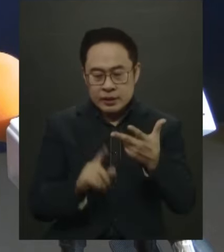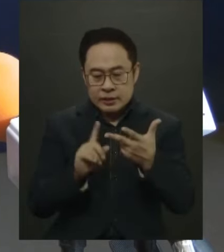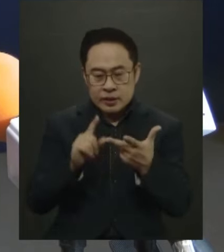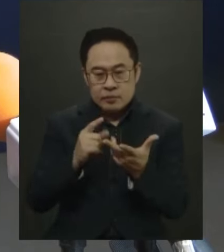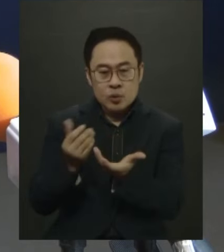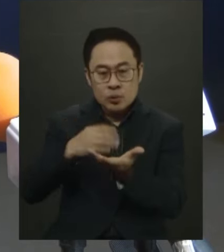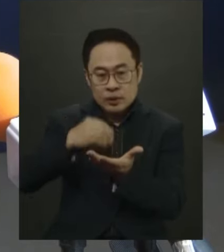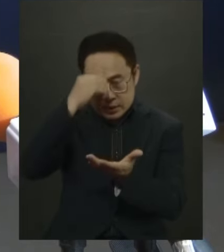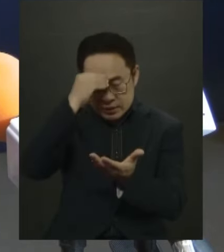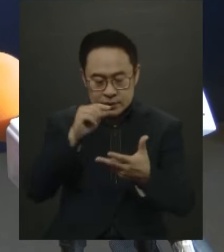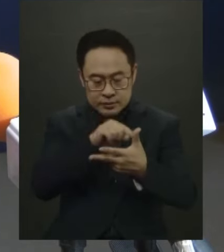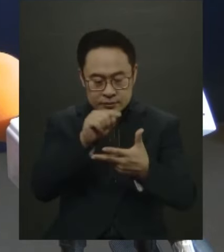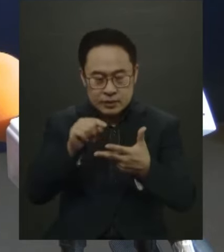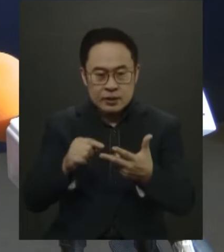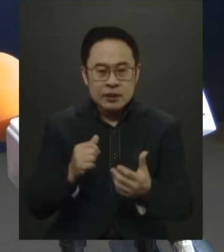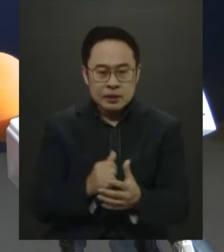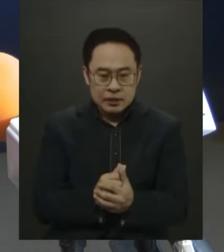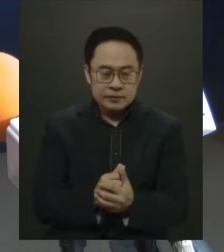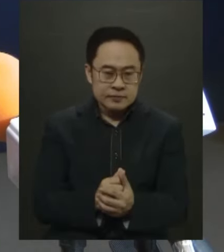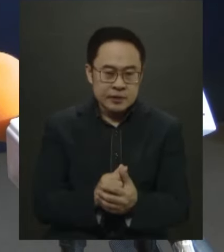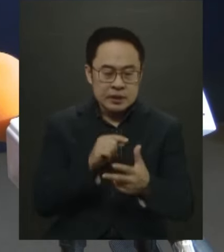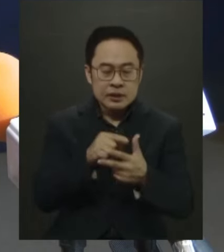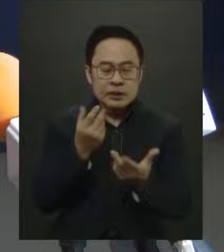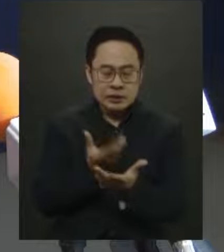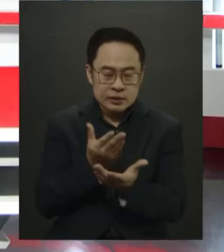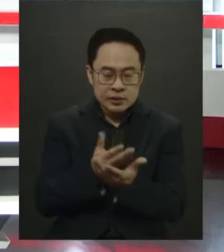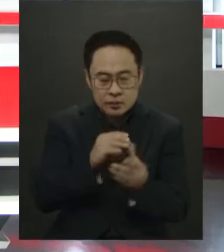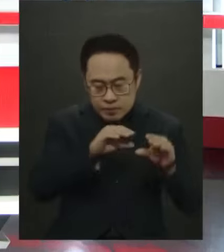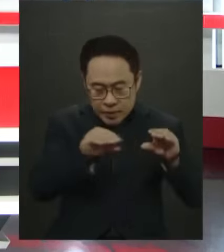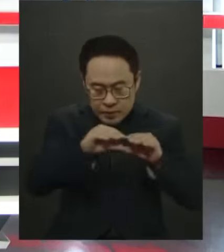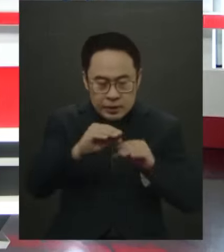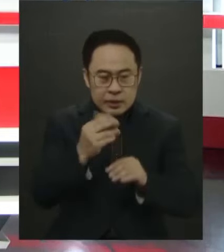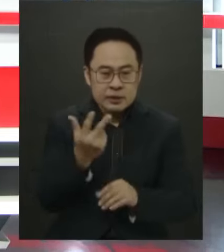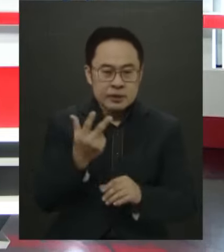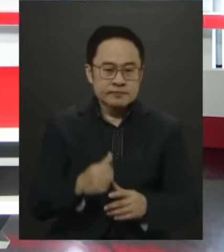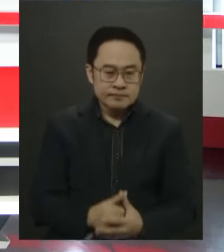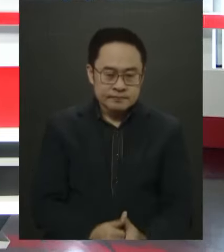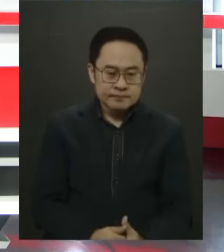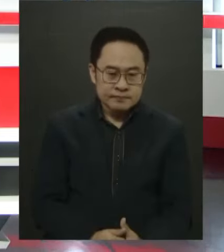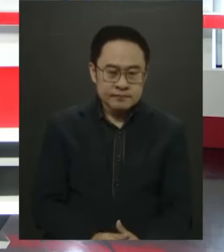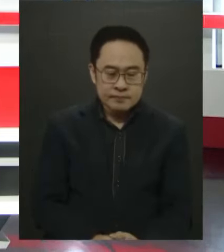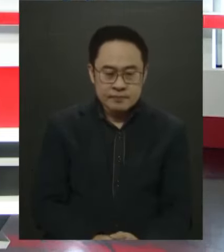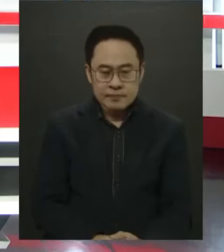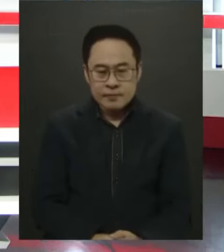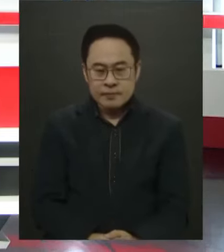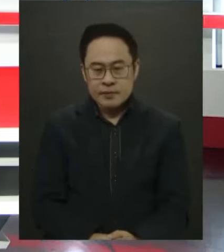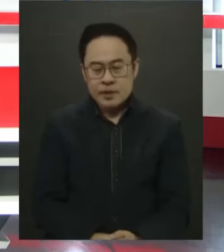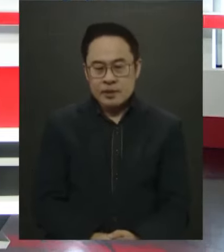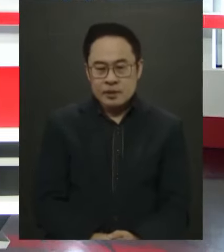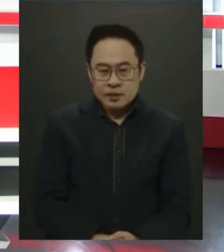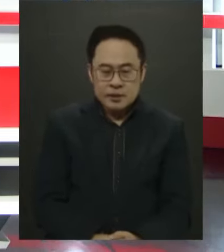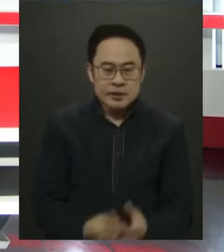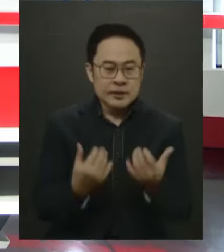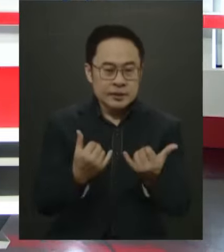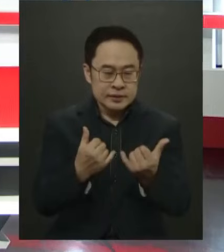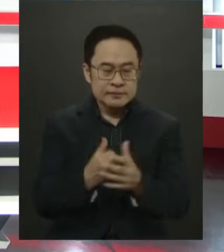ศึกษาเล่าเรียนแล้วก็ตามหาความฝันของเขาที่เขาอยากเป็น ก็ชื่นมื่นกันไปนะคะพี่แววของเราน